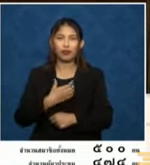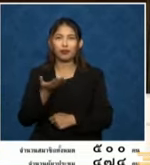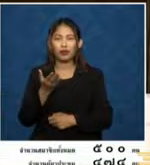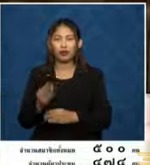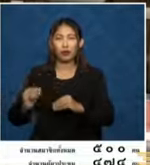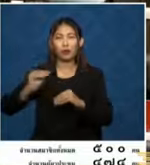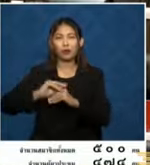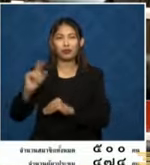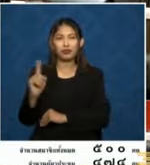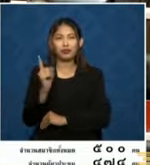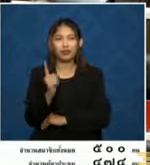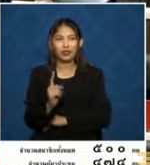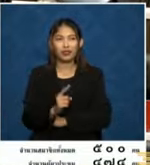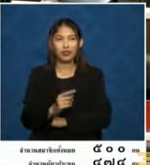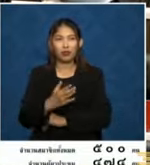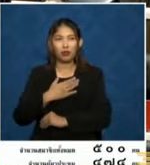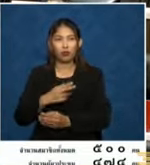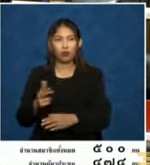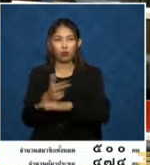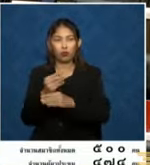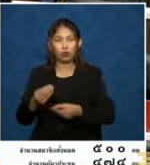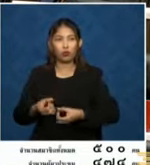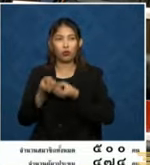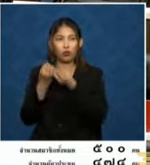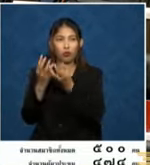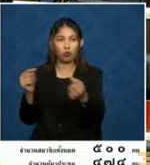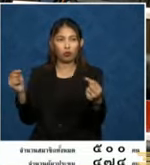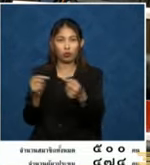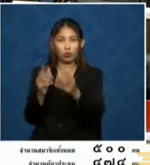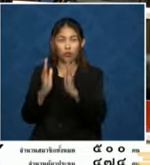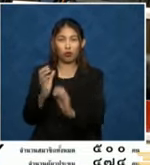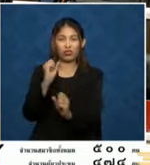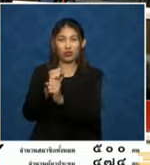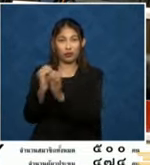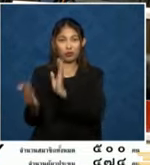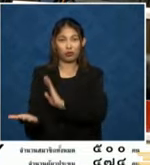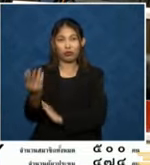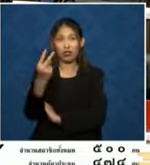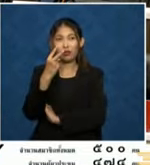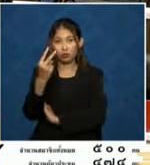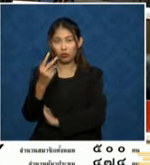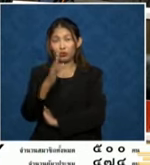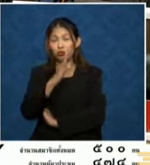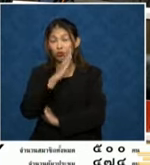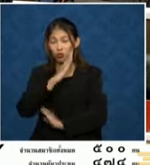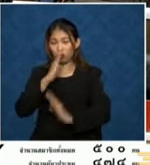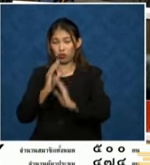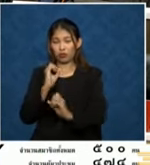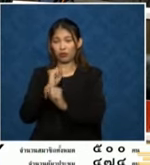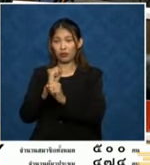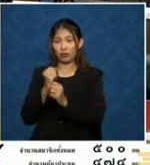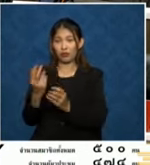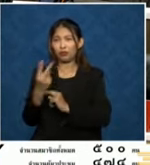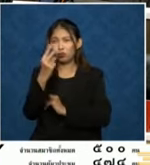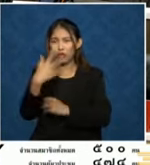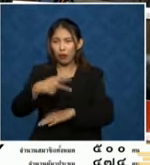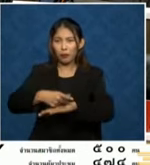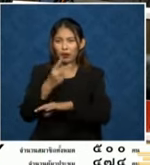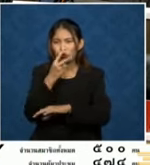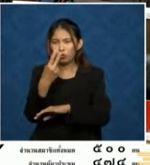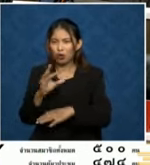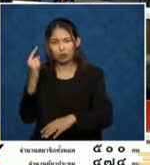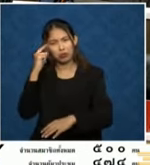ได้จริงอีกเรื่องนึงครับว่าผมส่งคลิปวิดีโอนี้ขึ้นมาเข้าไปให้เจ้าหน้าที่ตั้งแต่ตอนเช้านะครับถ้าเกิดว่าเจ้าหน้าที่หรือว่าทางท่านประธานวินิจฉัยว่าไม่สม